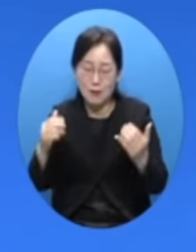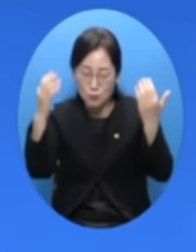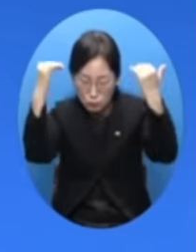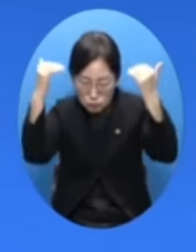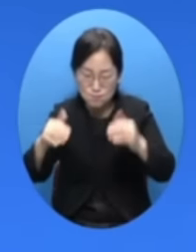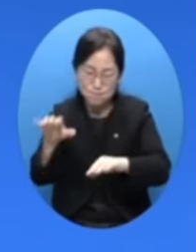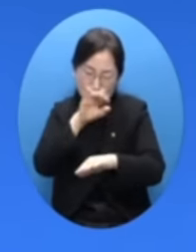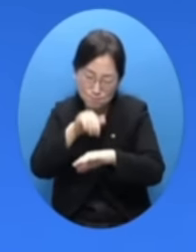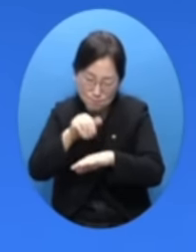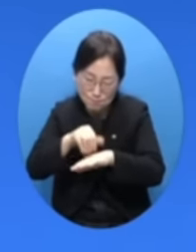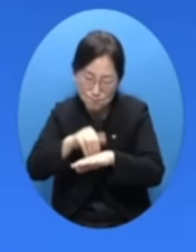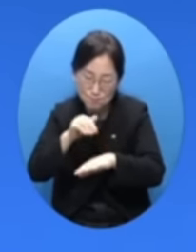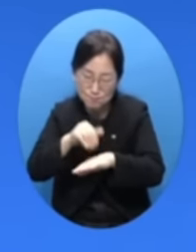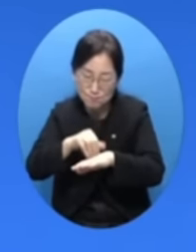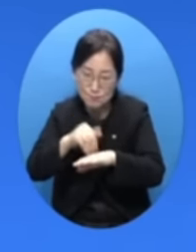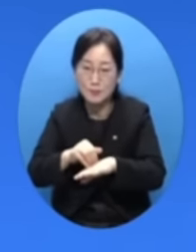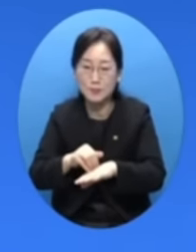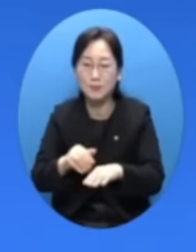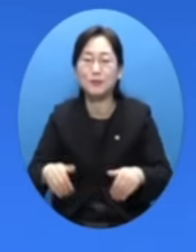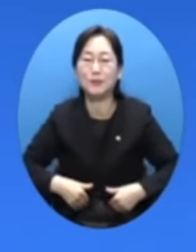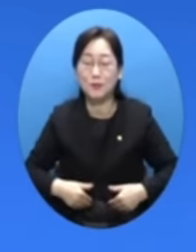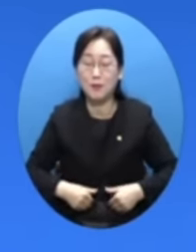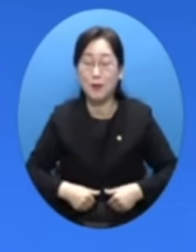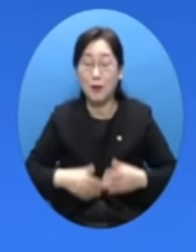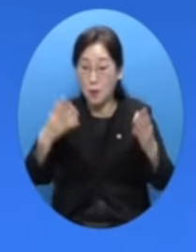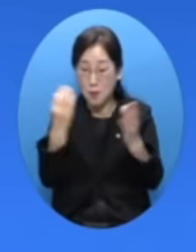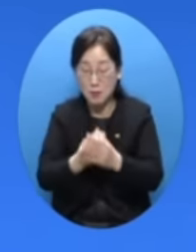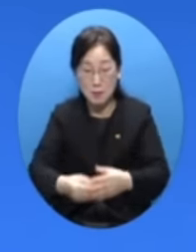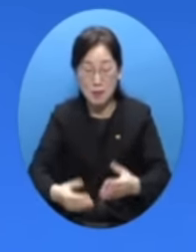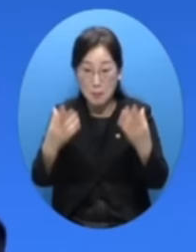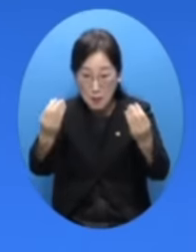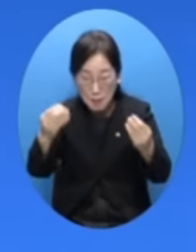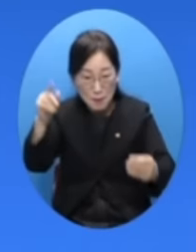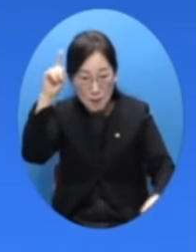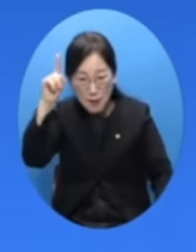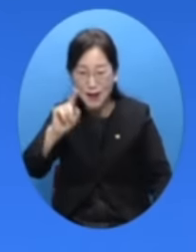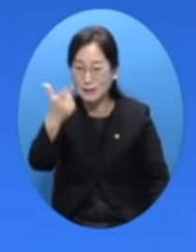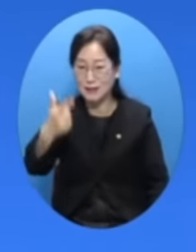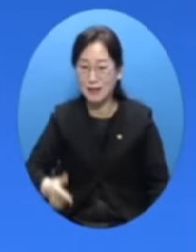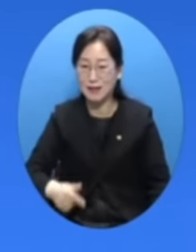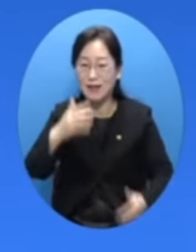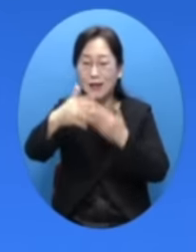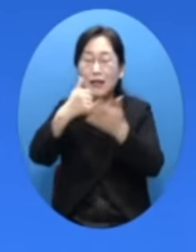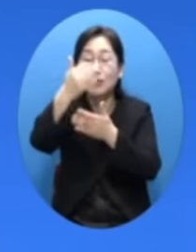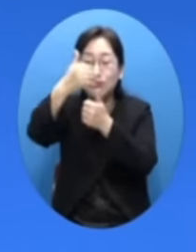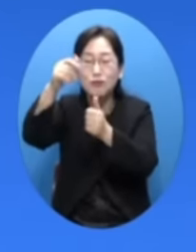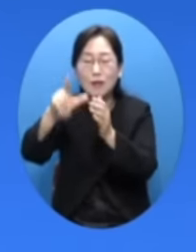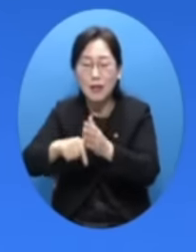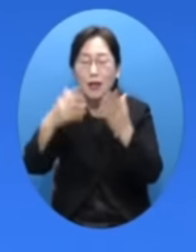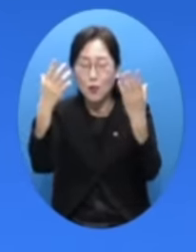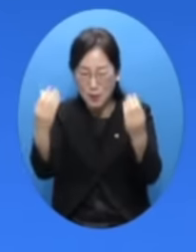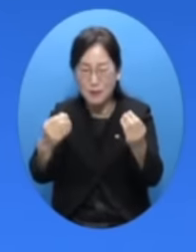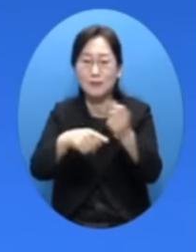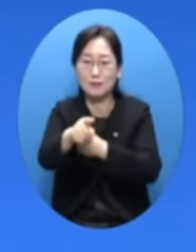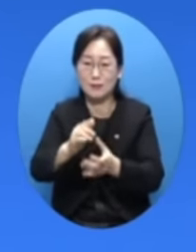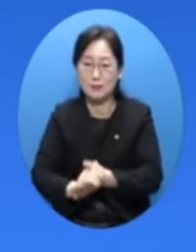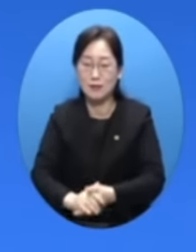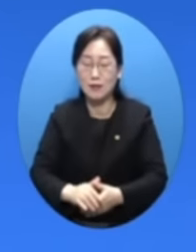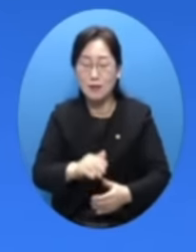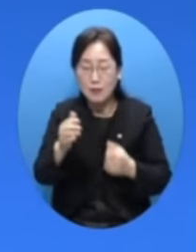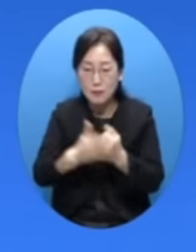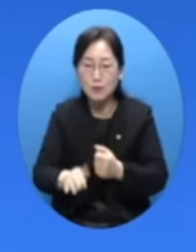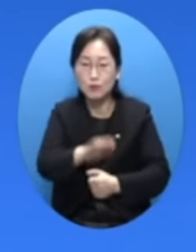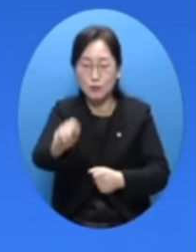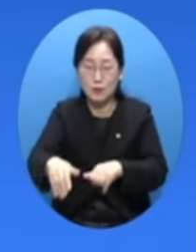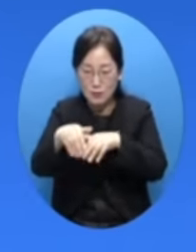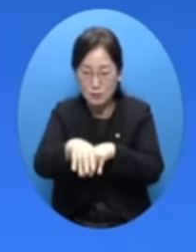과정입니다. 다 됐다 할 때가 없습니다. 우리가 다 됐다 할 때는 하나님께 부름받을 그때인 것입니다. 그때까지 우리가 믿음에 전진하고 또 전진하고